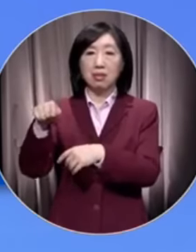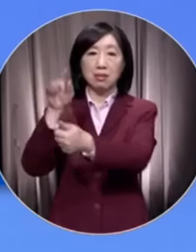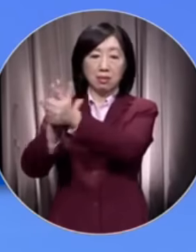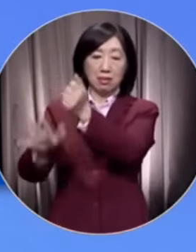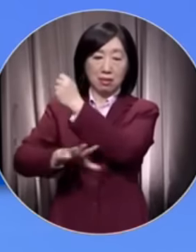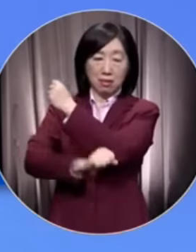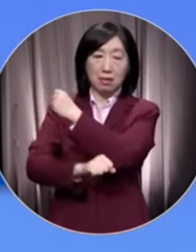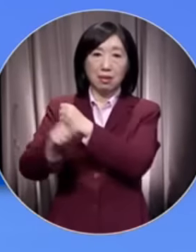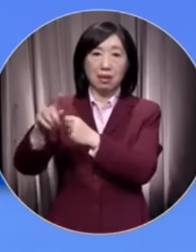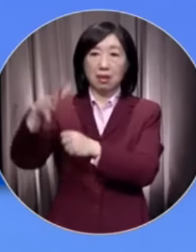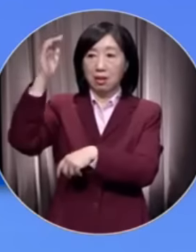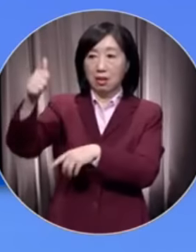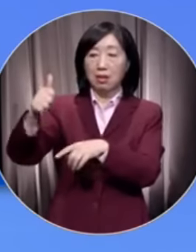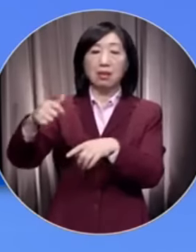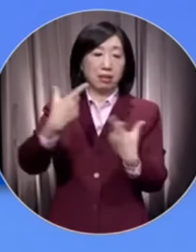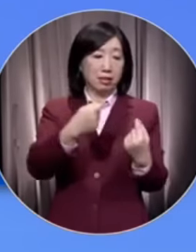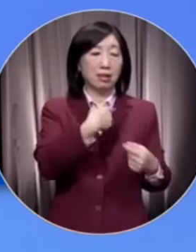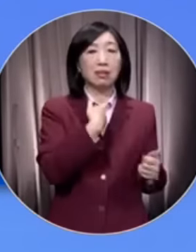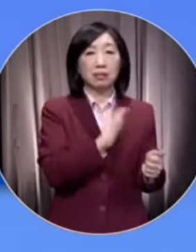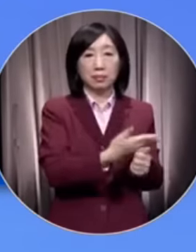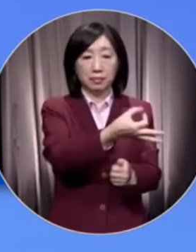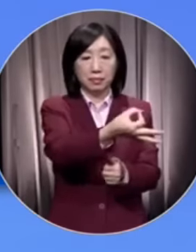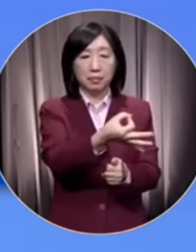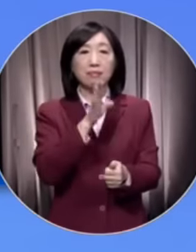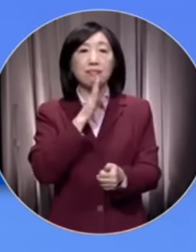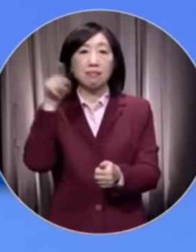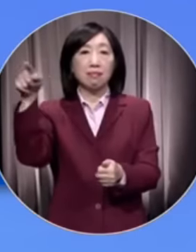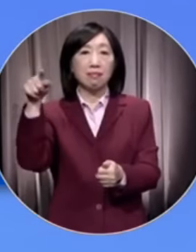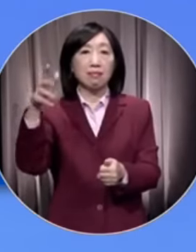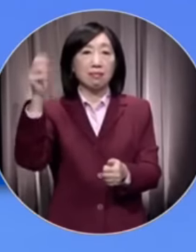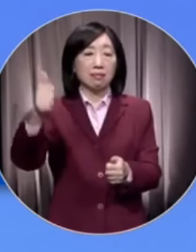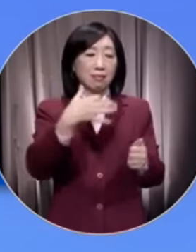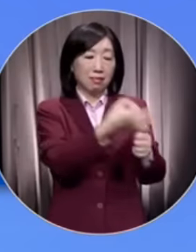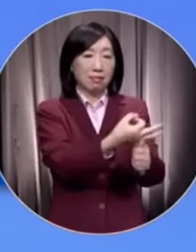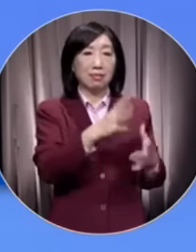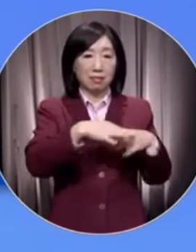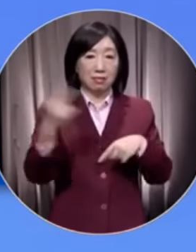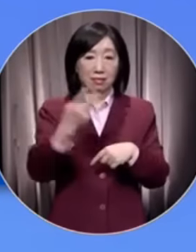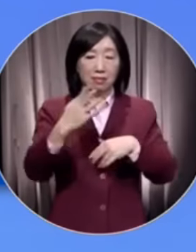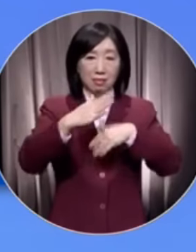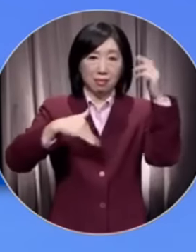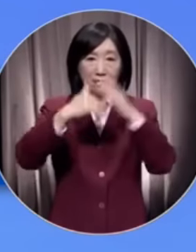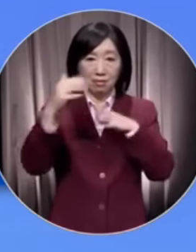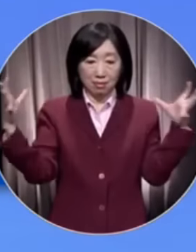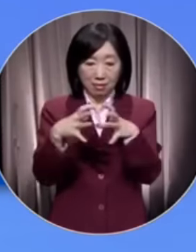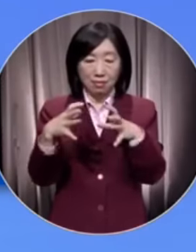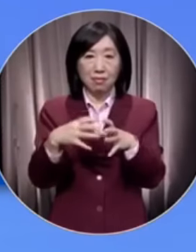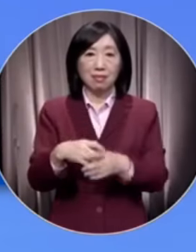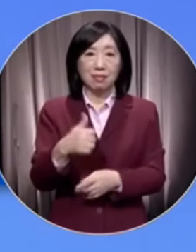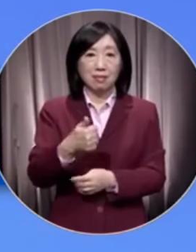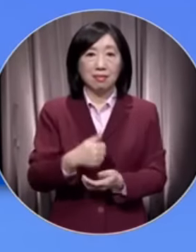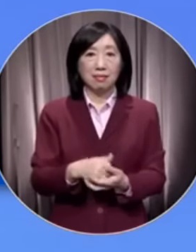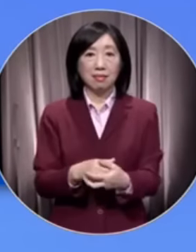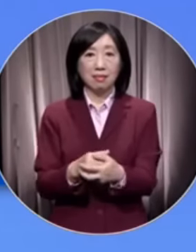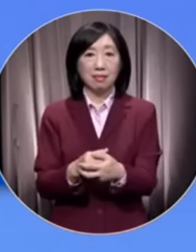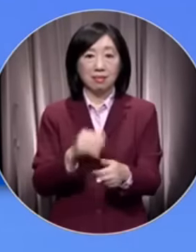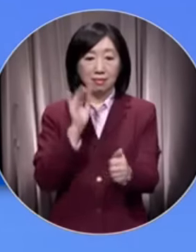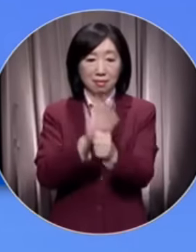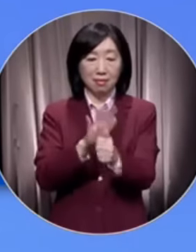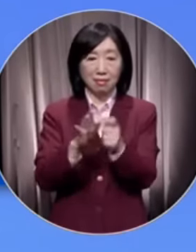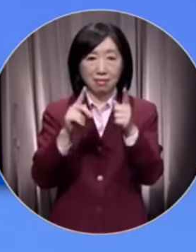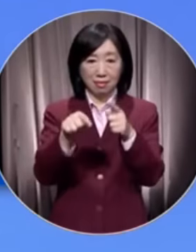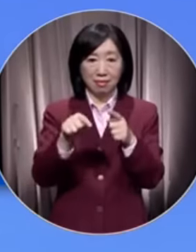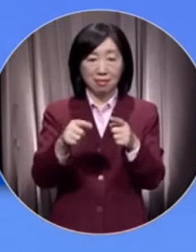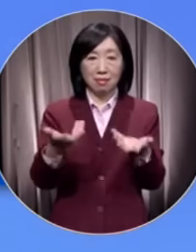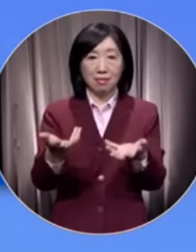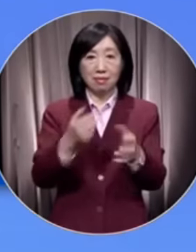工的衣食父母，只有把这个劳工跟企业产销一起大家合作，把我们这些事情去做